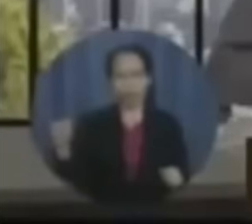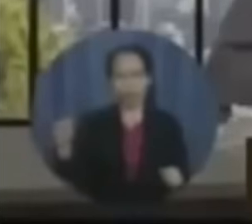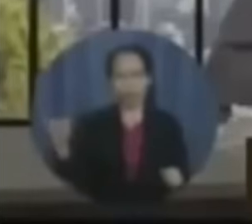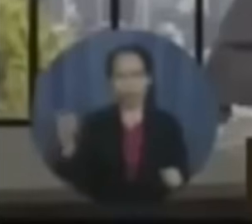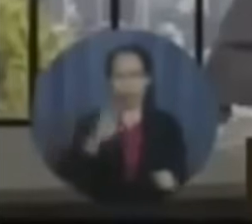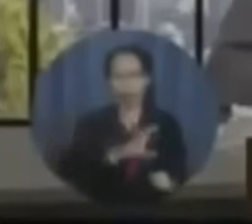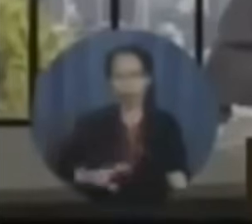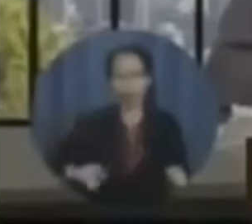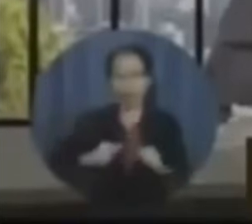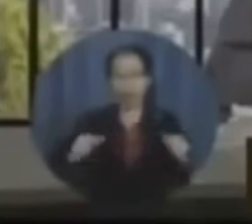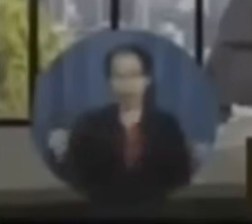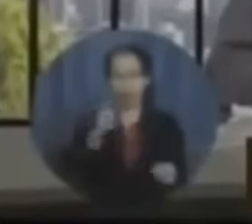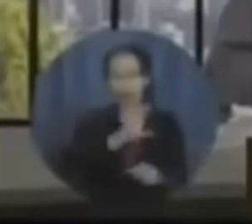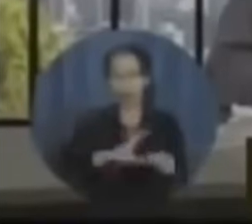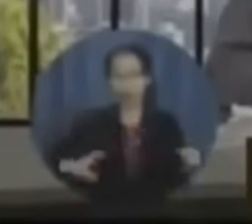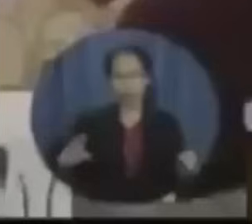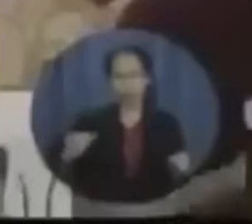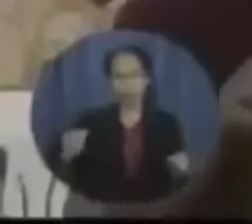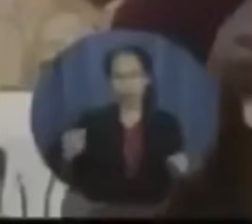Antikristo, kalaban ni Kristo.